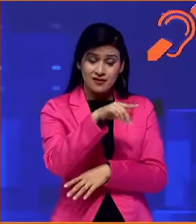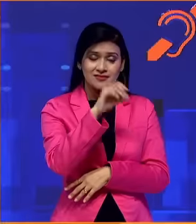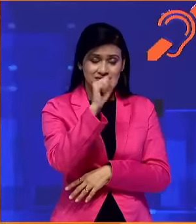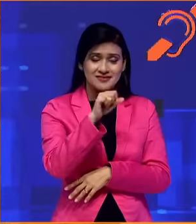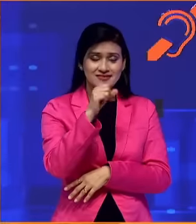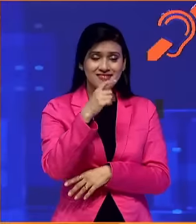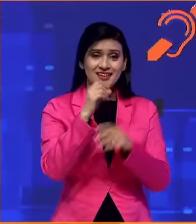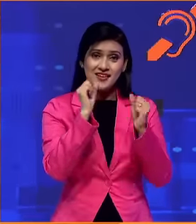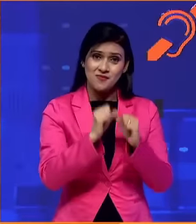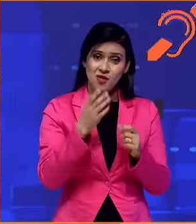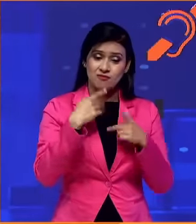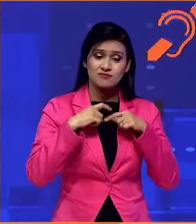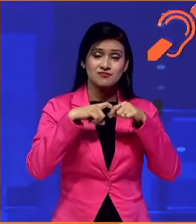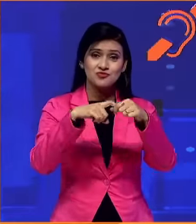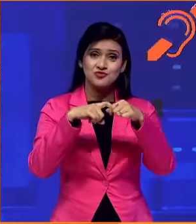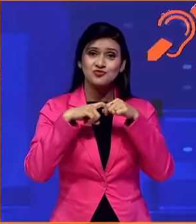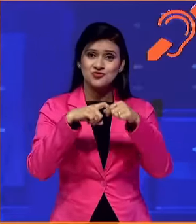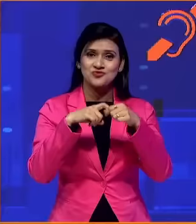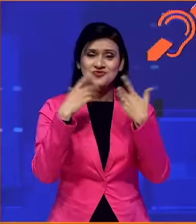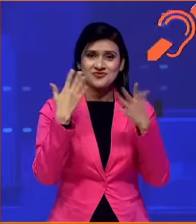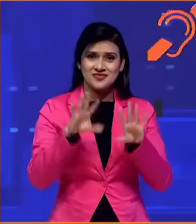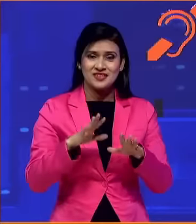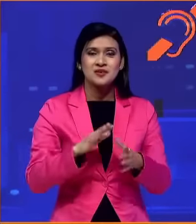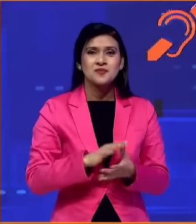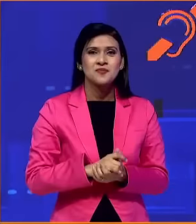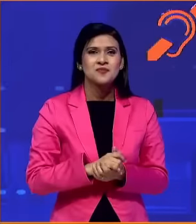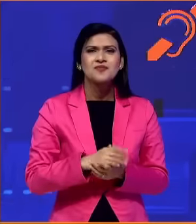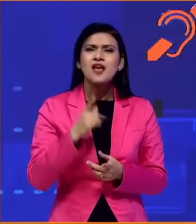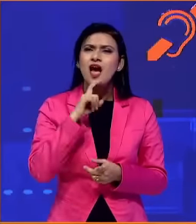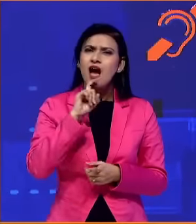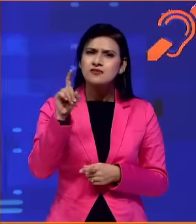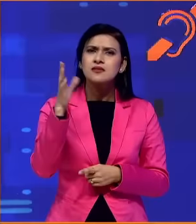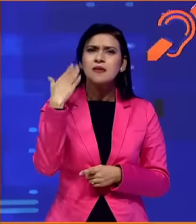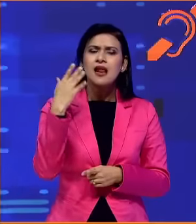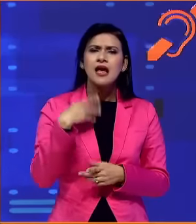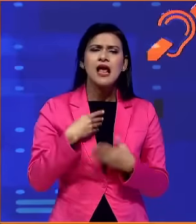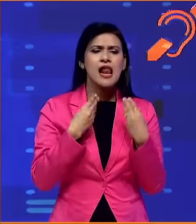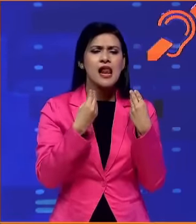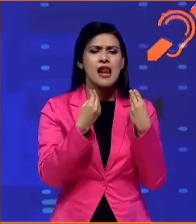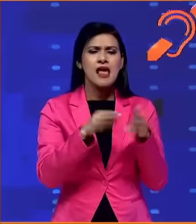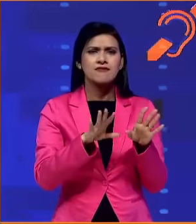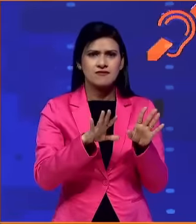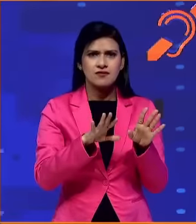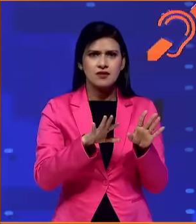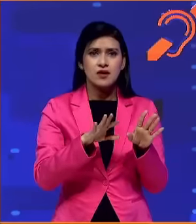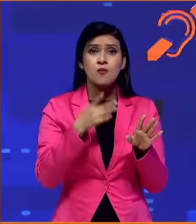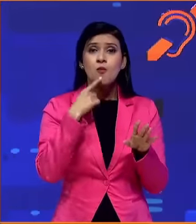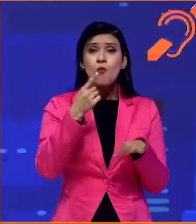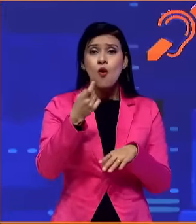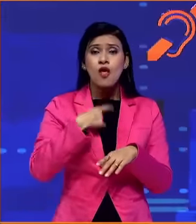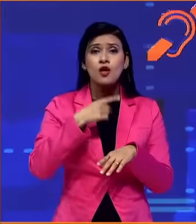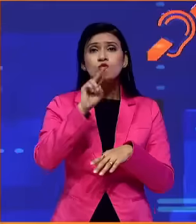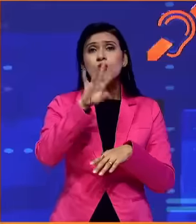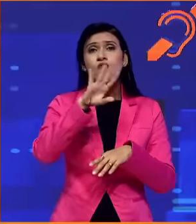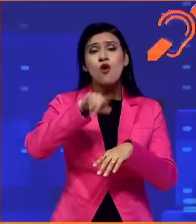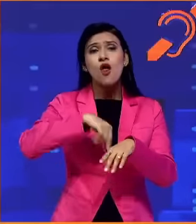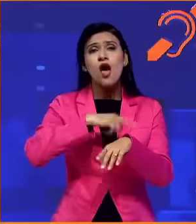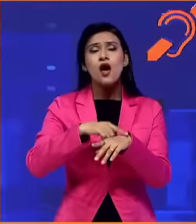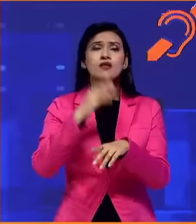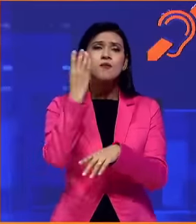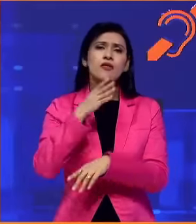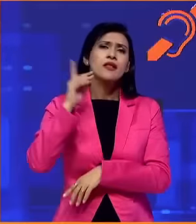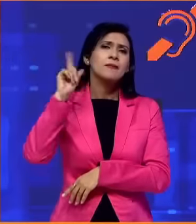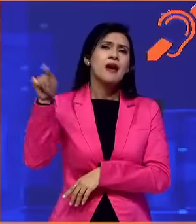थाजहाँ आपबैठेहैं,औरमैंनेउससेपूछाभीथा।उन्होंने कहाकिमैंनेपार्टीइसलिएछोड़ीक्योंकिमुझेदिन- रात24घंटेमोदीकोगालीदेनेकेलिएकहागयाथा।